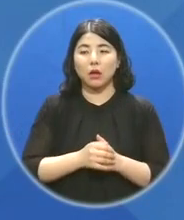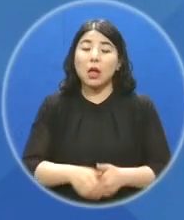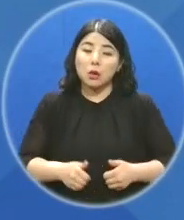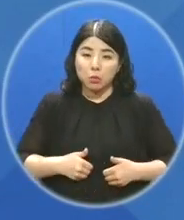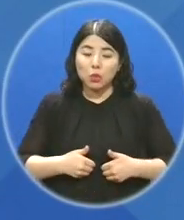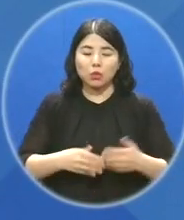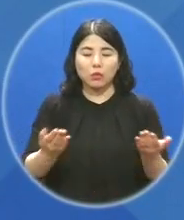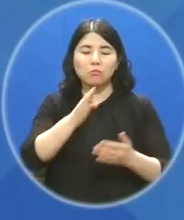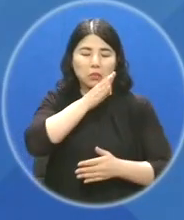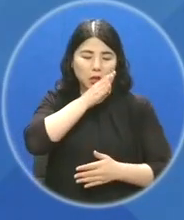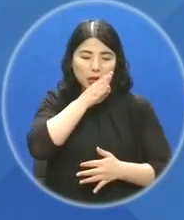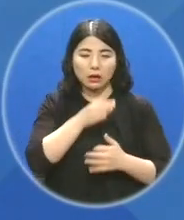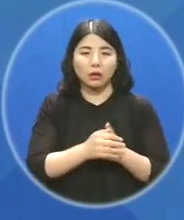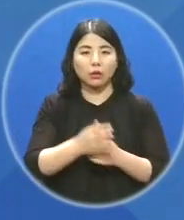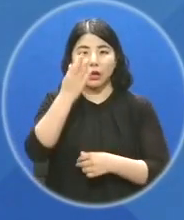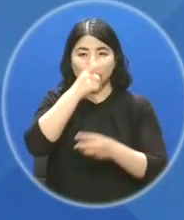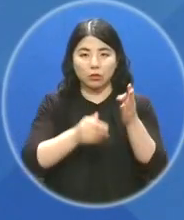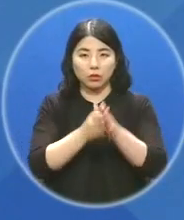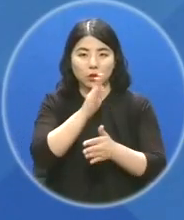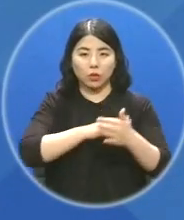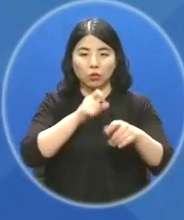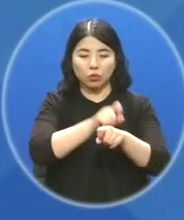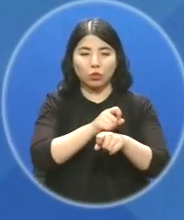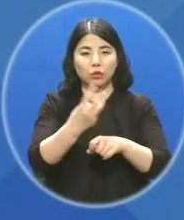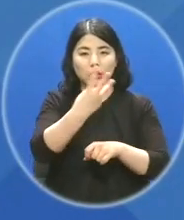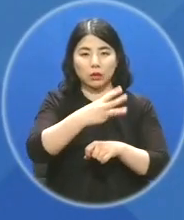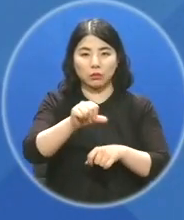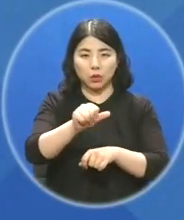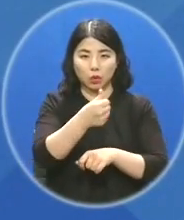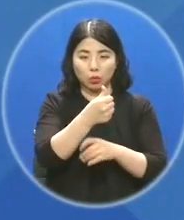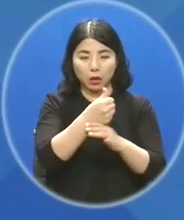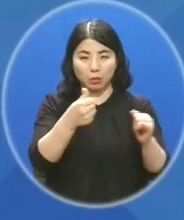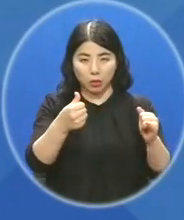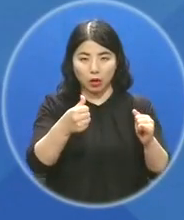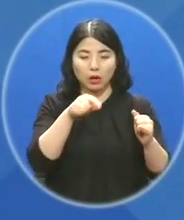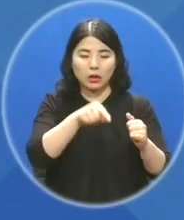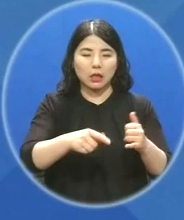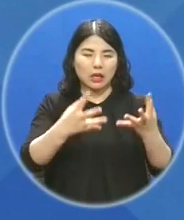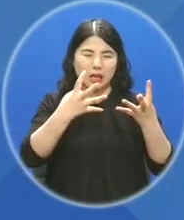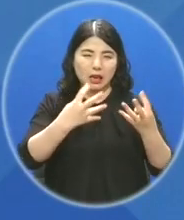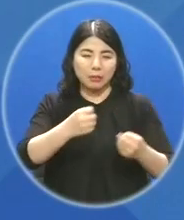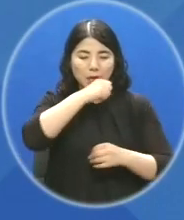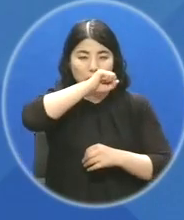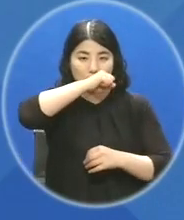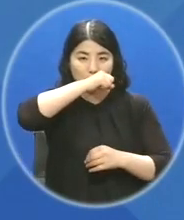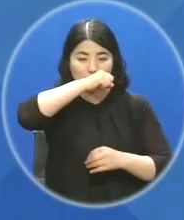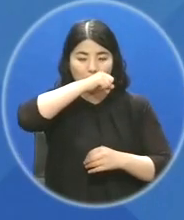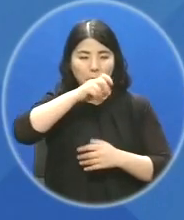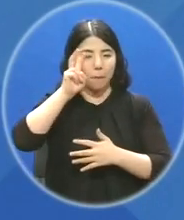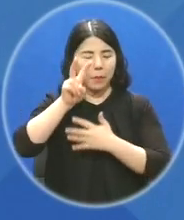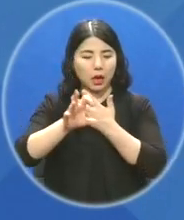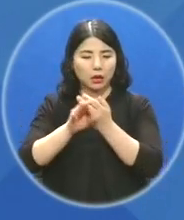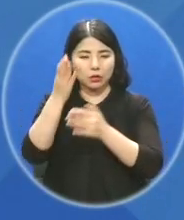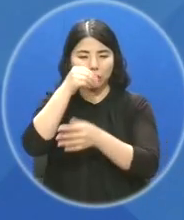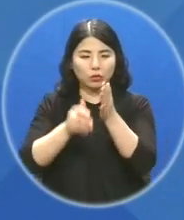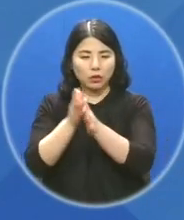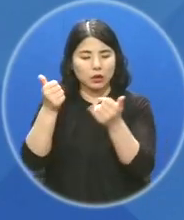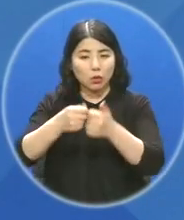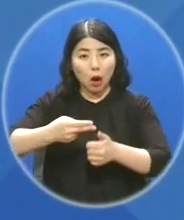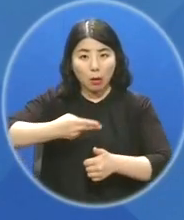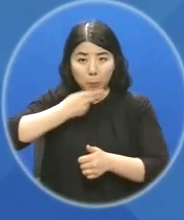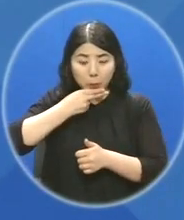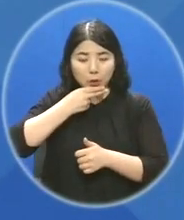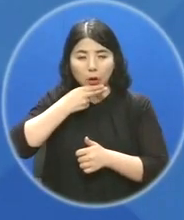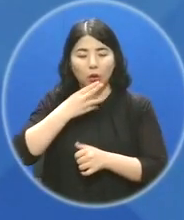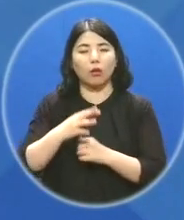필요한 일입니다. 네. 그러니까 청주시 공무원 3,500명 그 많은 예산 이거를 만약에 청주시 의회가 없으면